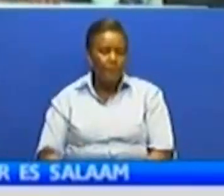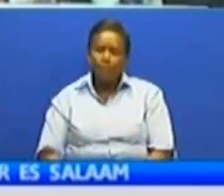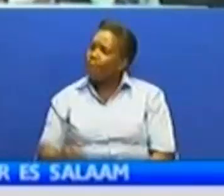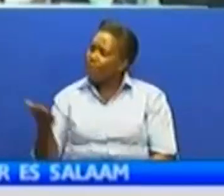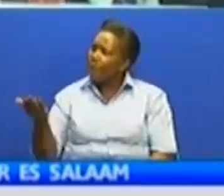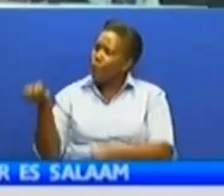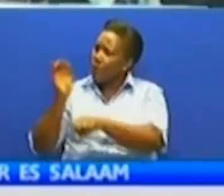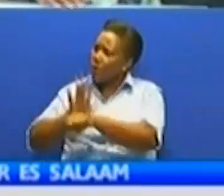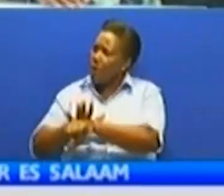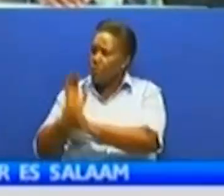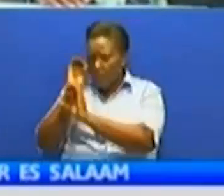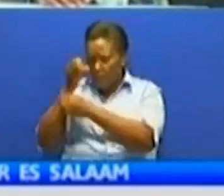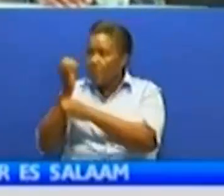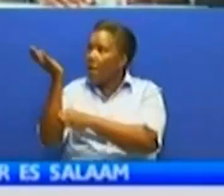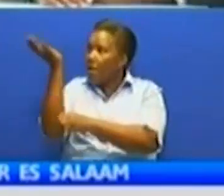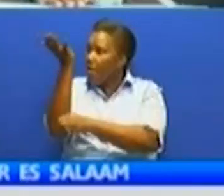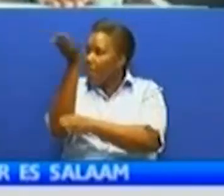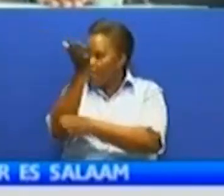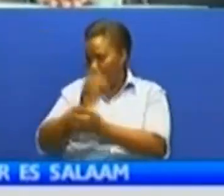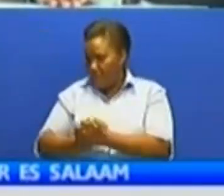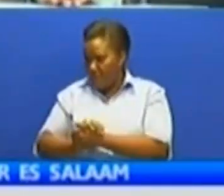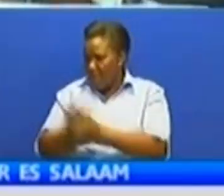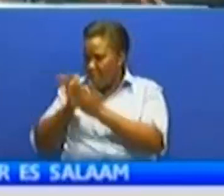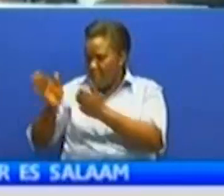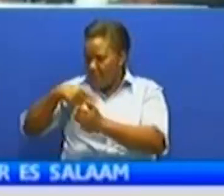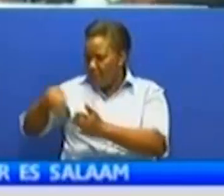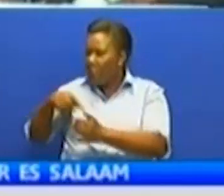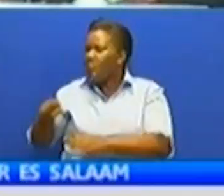fursa gani kwenu? Fursa yetu kwanza kabisa ni